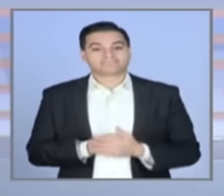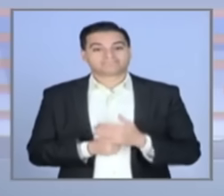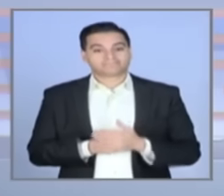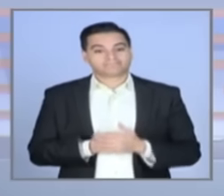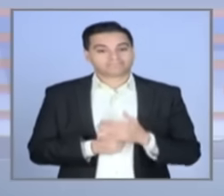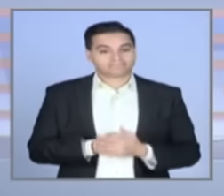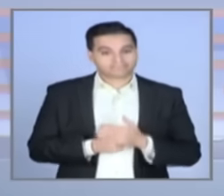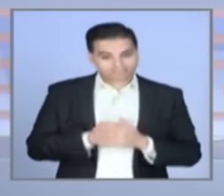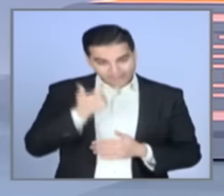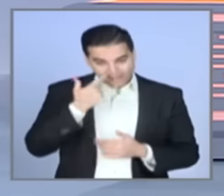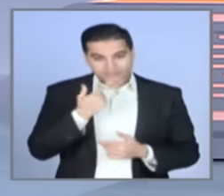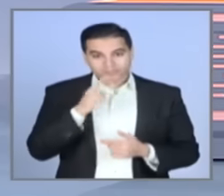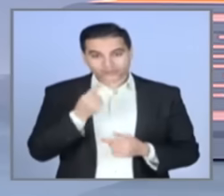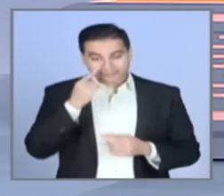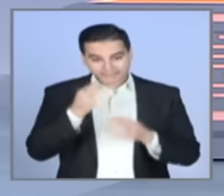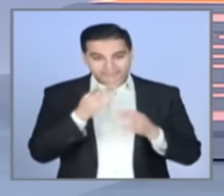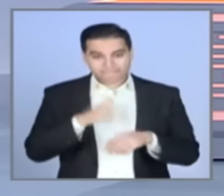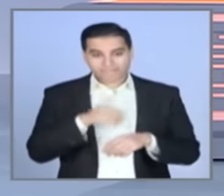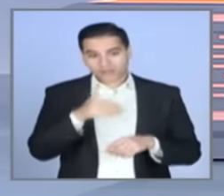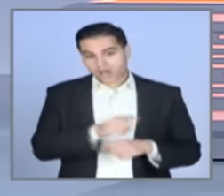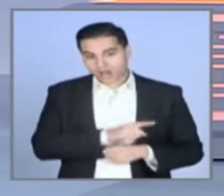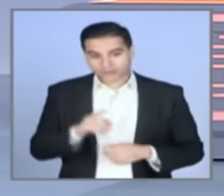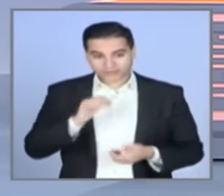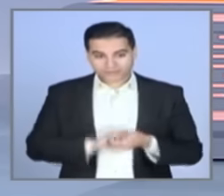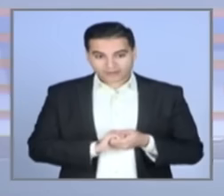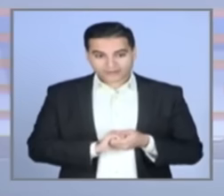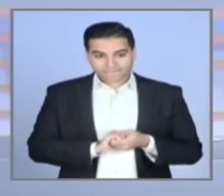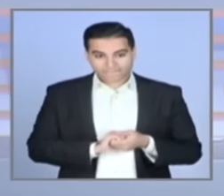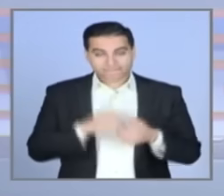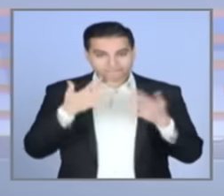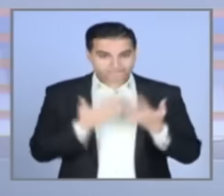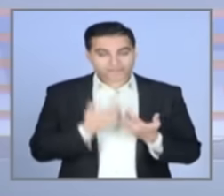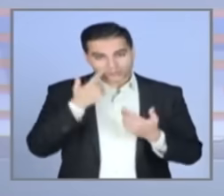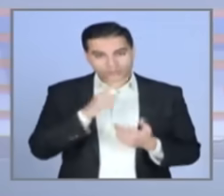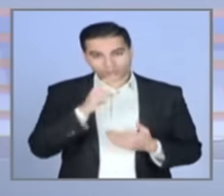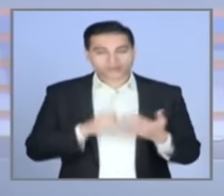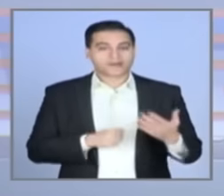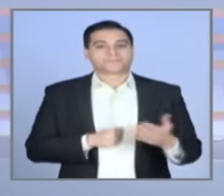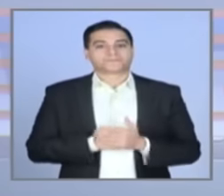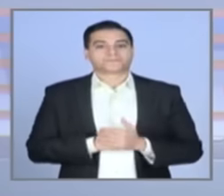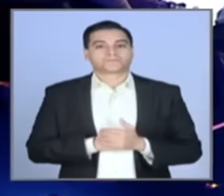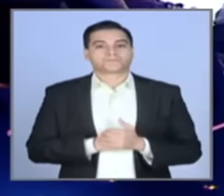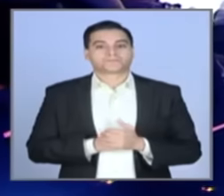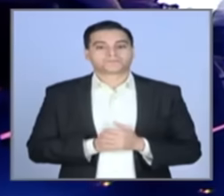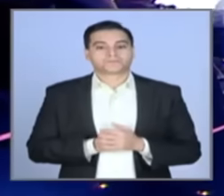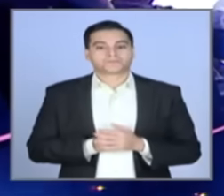هم 15 ثانية. اتفقنا؟ قدرات ذهنية. والسؤال